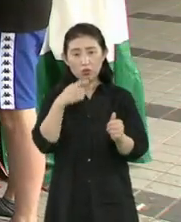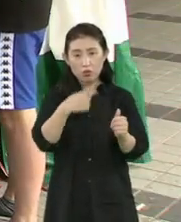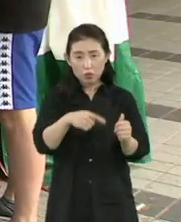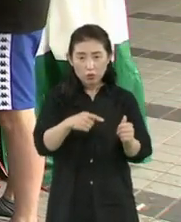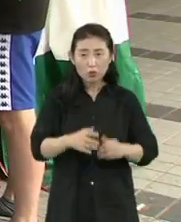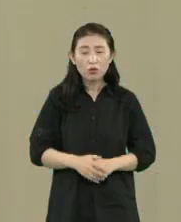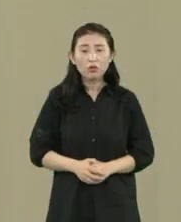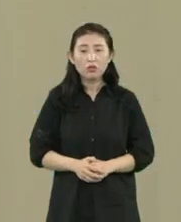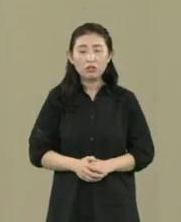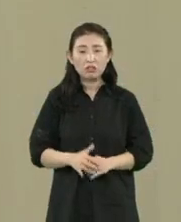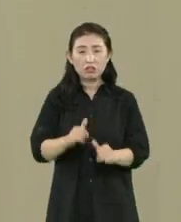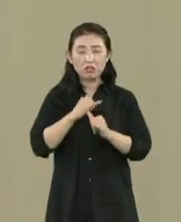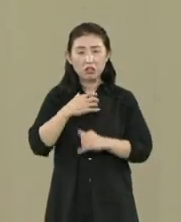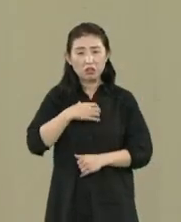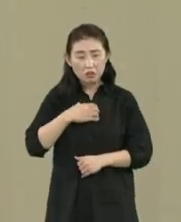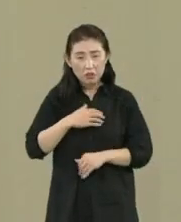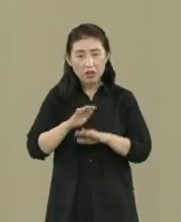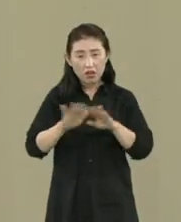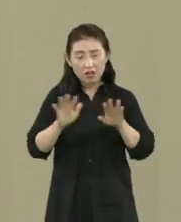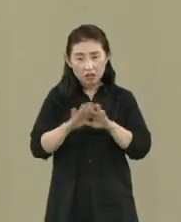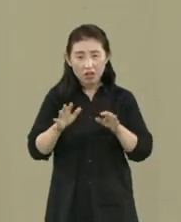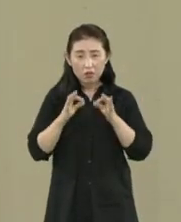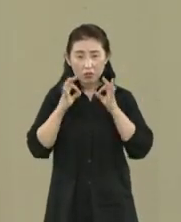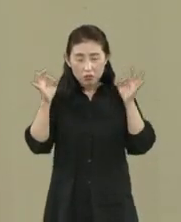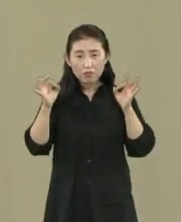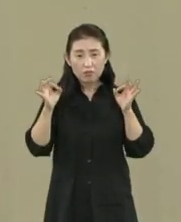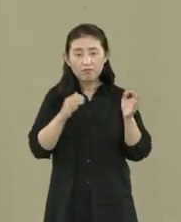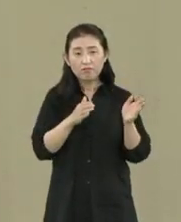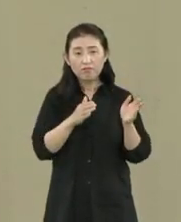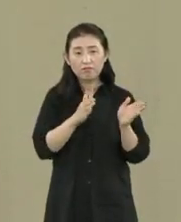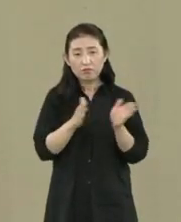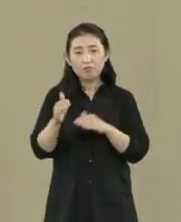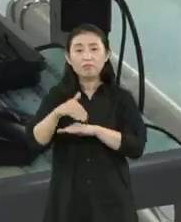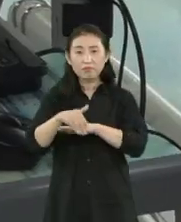안전교육과 자살위험금 대책 강화에 나설 방침입니다.